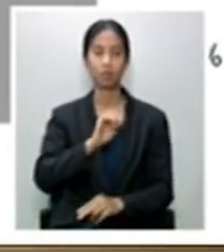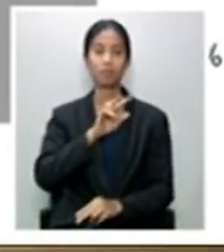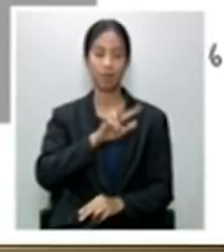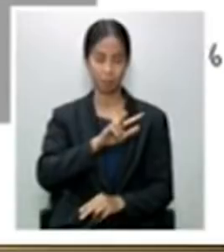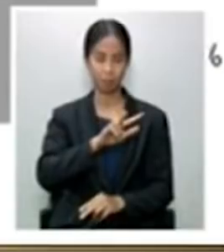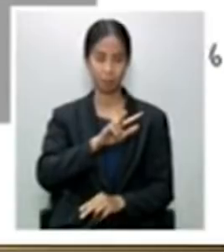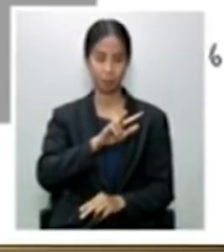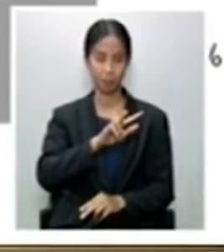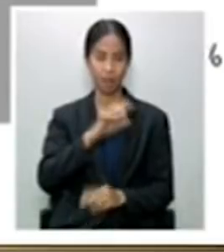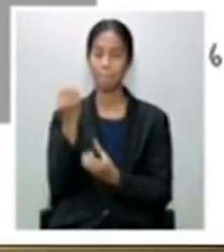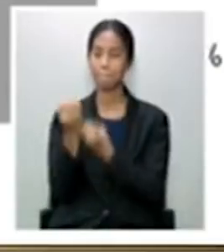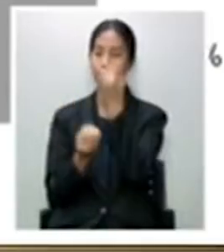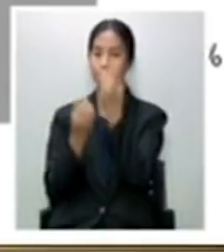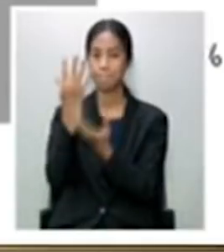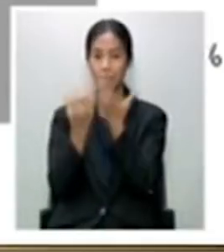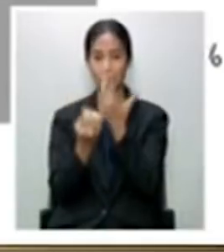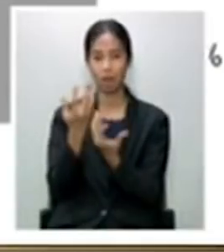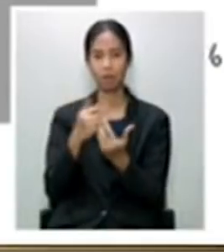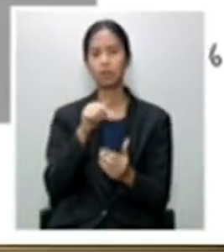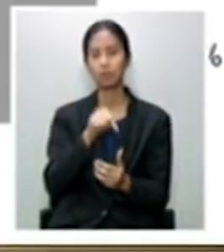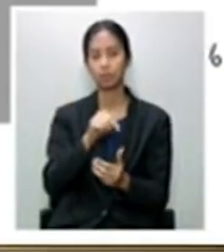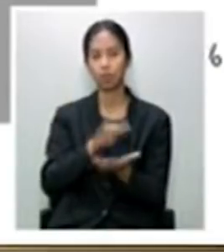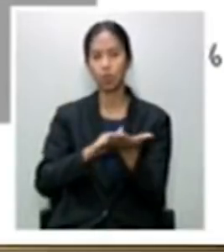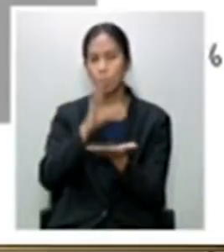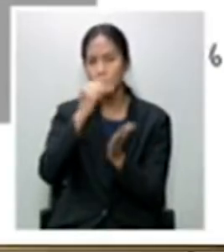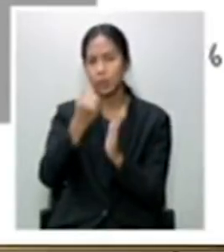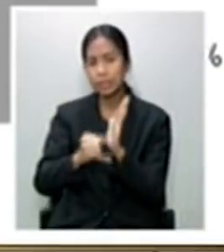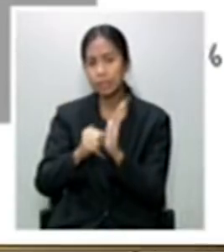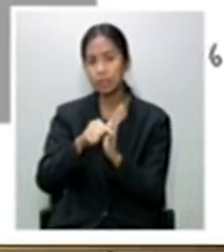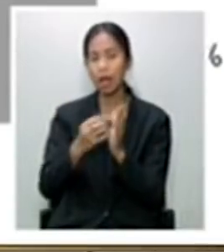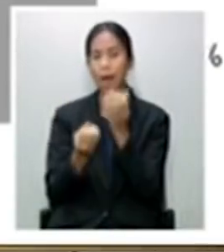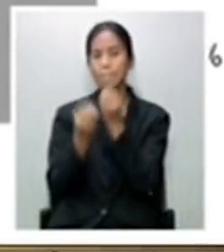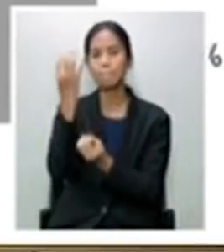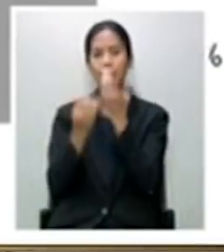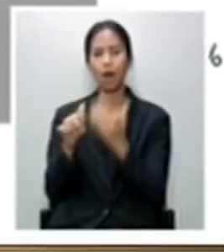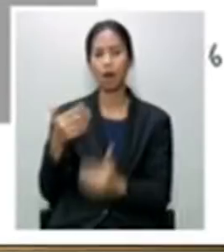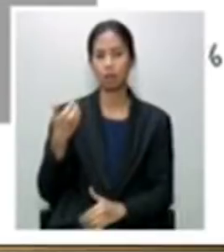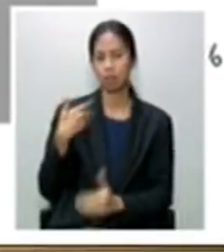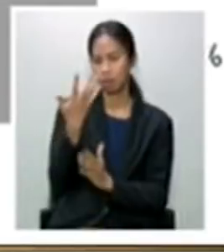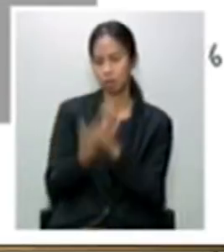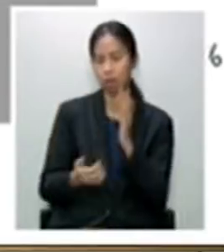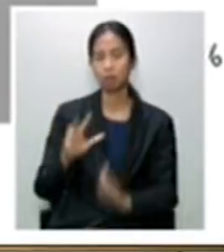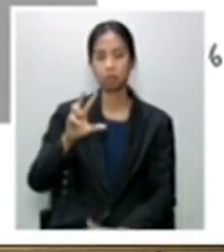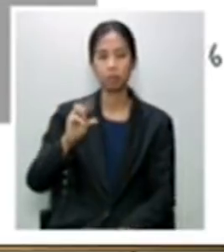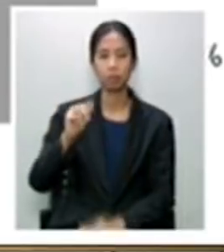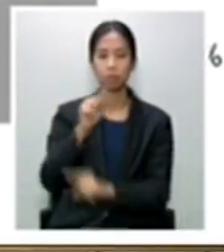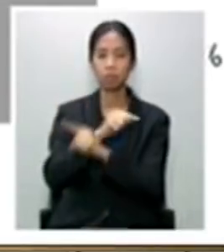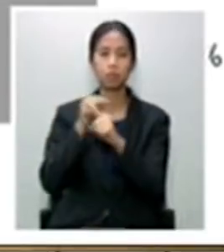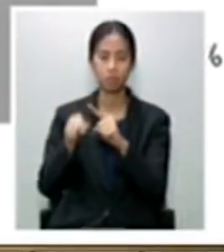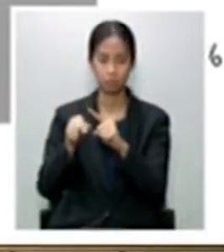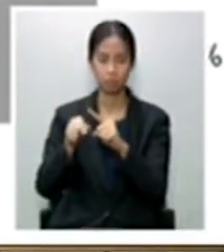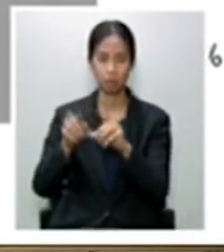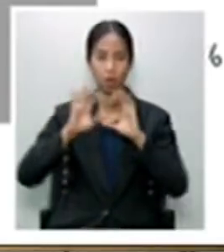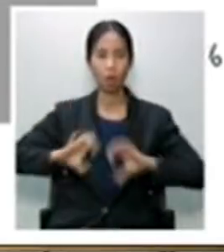ไม้ขอประทานโทษป่าไม้เกือบ100ขอโทษนะป่าไม้30%ทุกวันนี้เมืองไทยมีป่าไม้ 31% เป็นป่าไม้ของรั